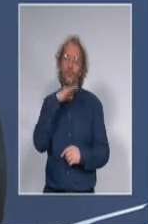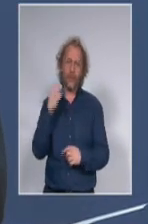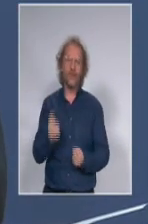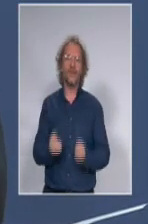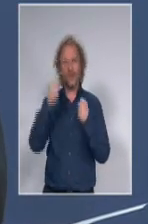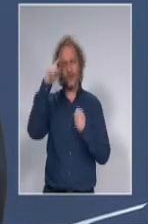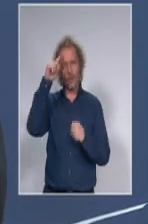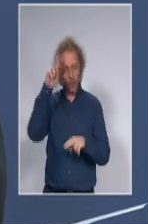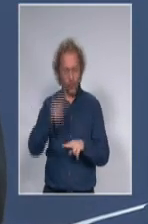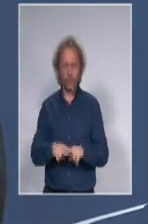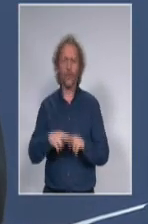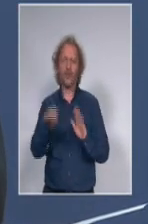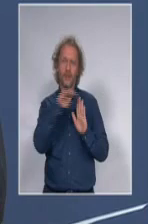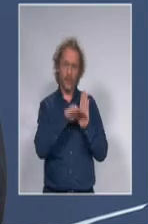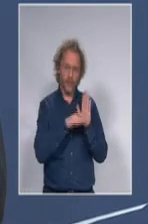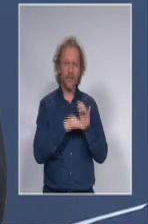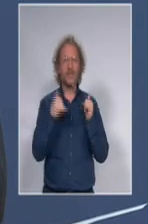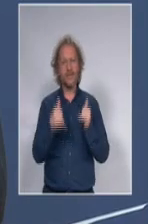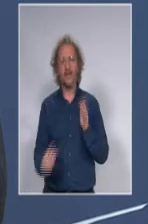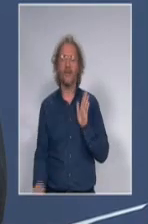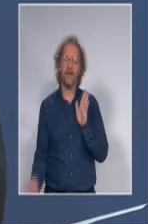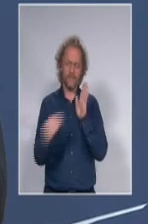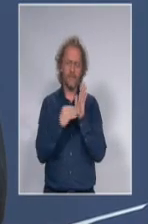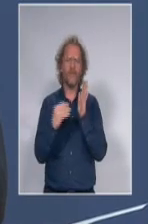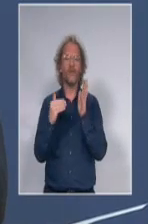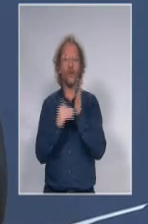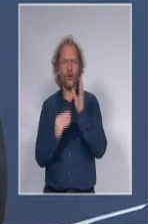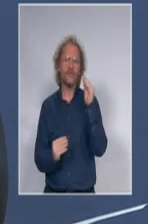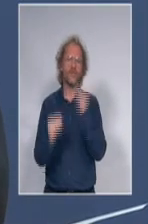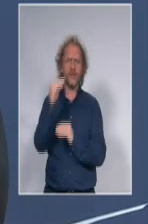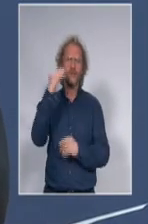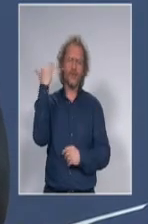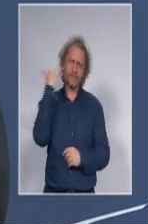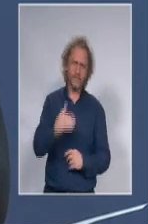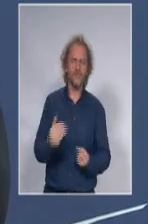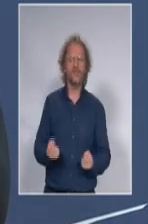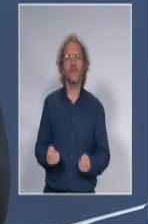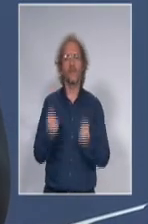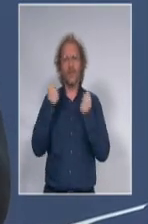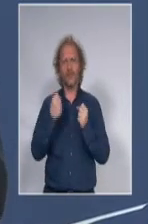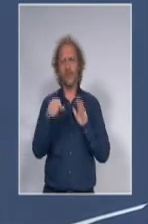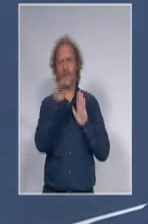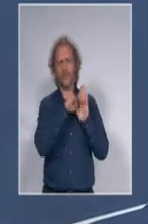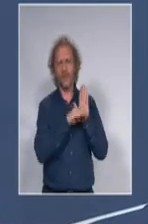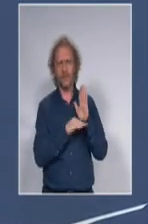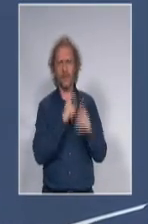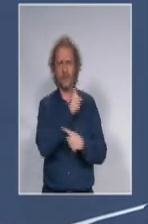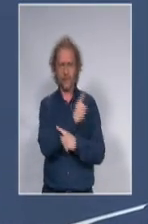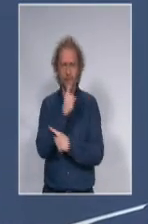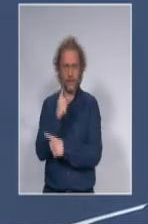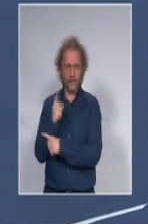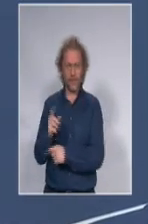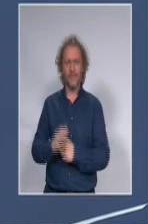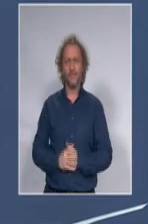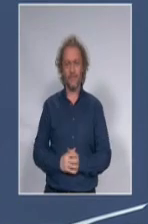teže mere. Dakle, od sutra u 8 ujutru